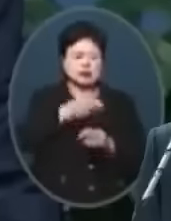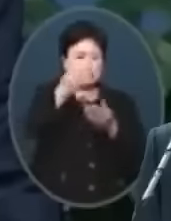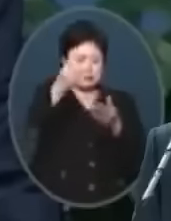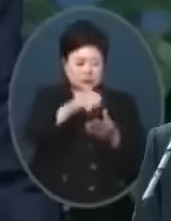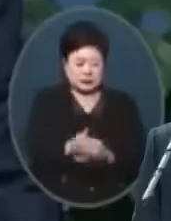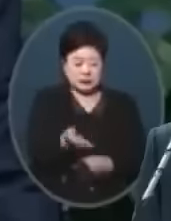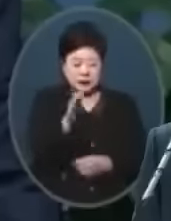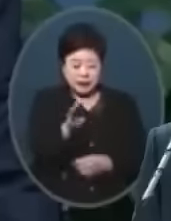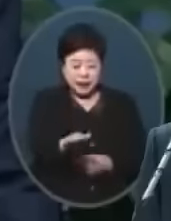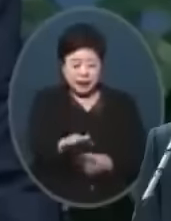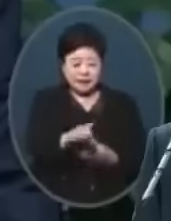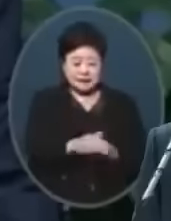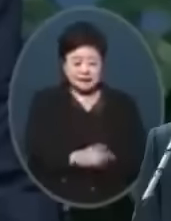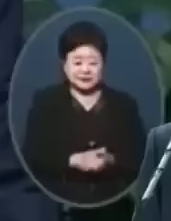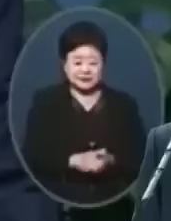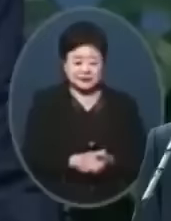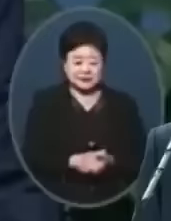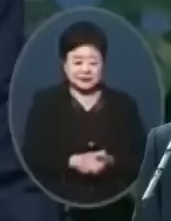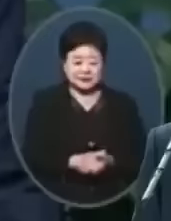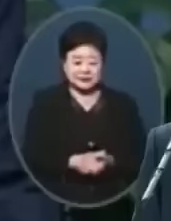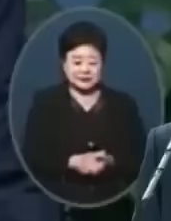그러나